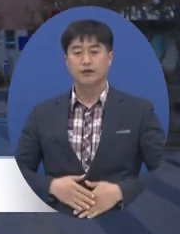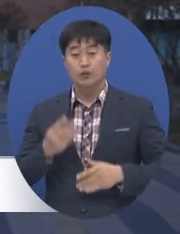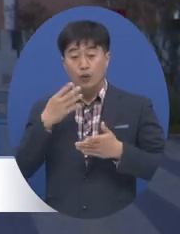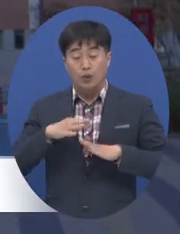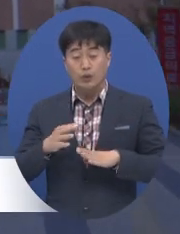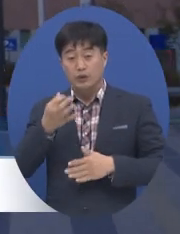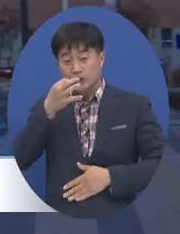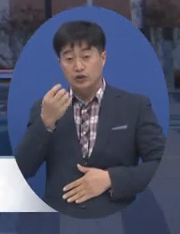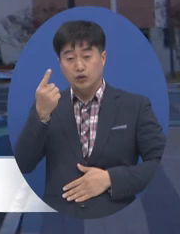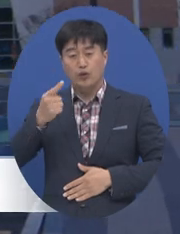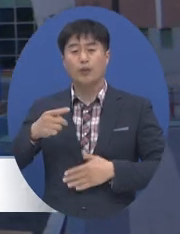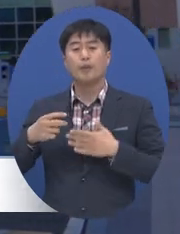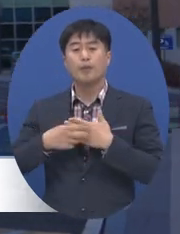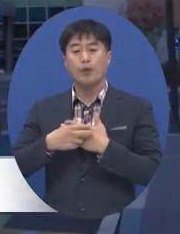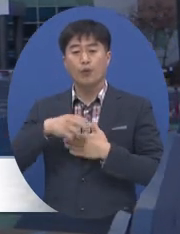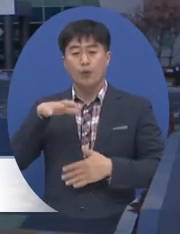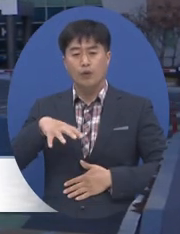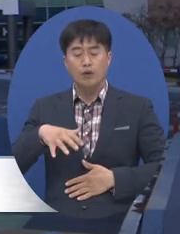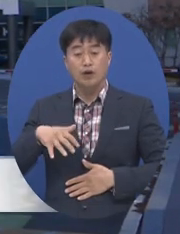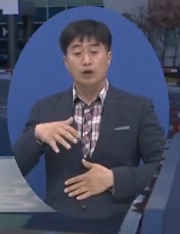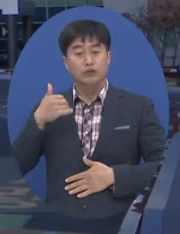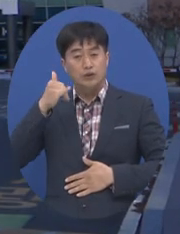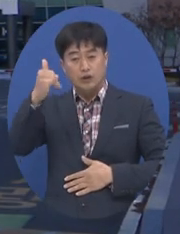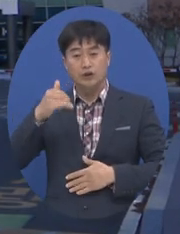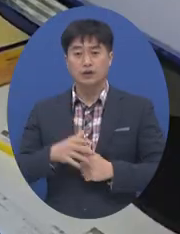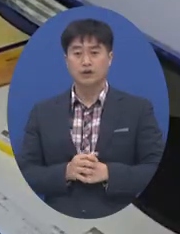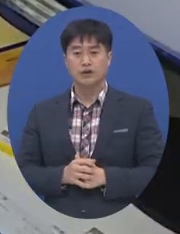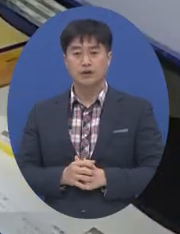경기도 의료원 이천병원 응급실로 전화가 걸려옵니다.